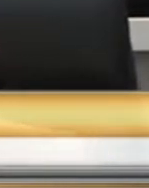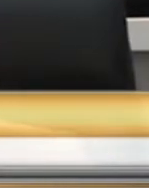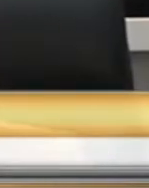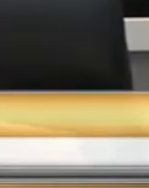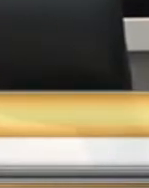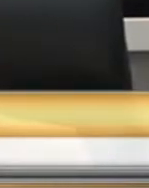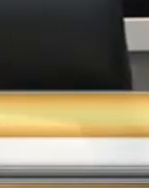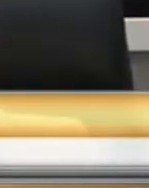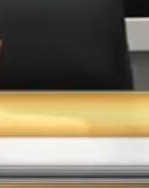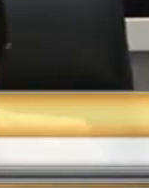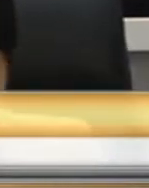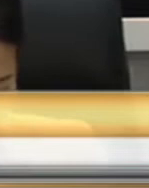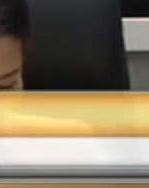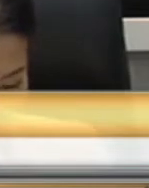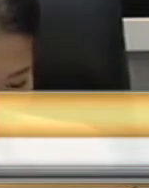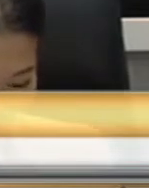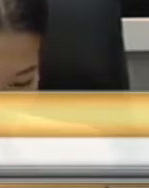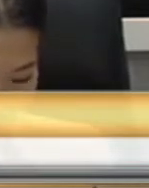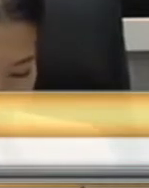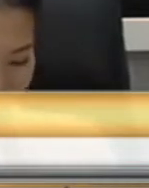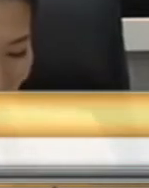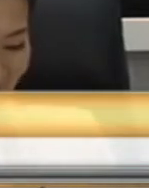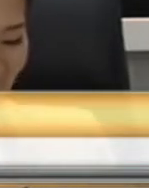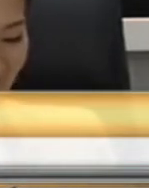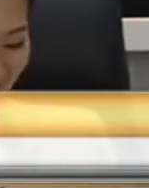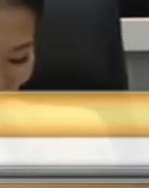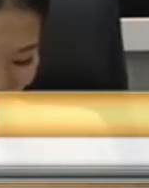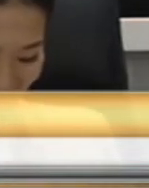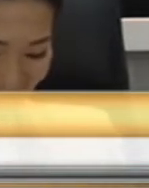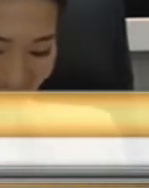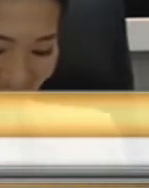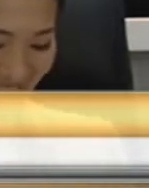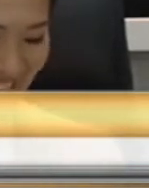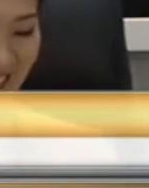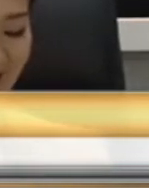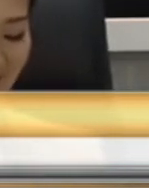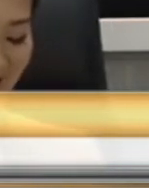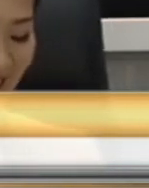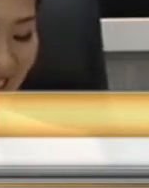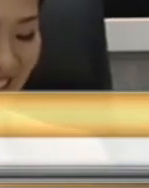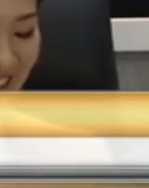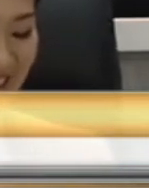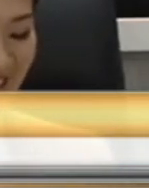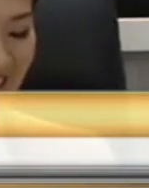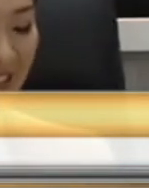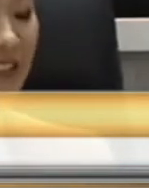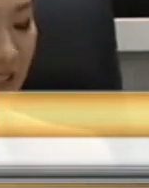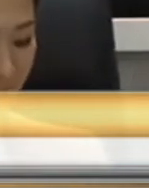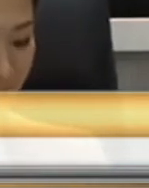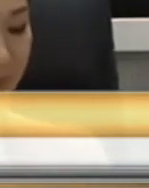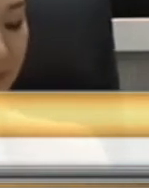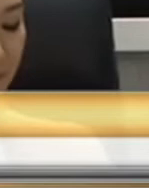ถ้าไม่ลุกขึ้นมาอภิปรายยัตติของอาจารย์ปิยบุตรแสงกนกุลในวัน